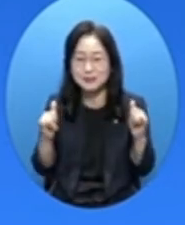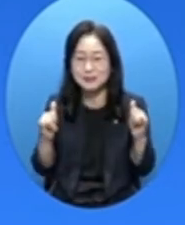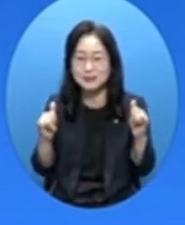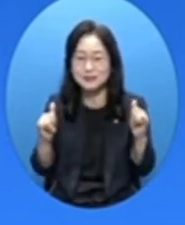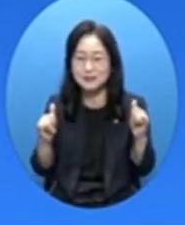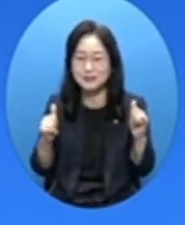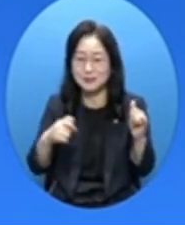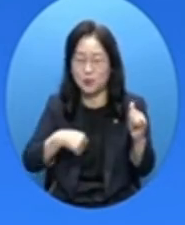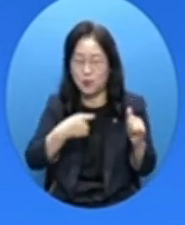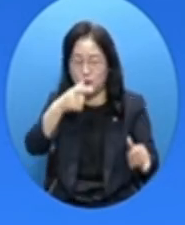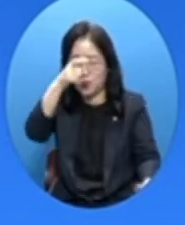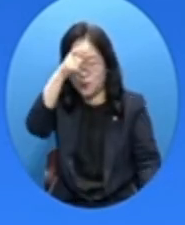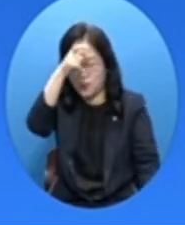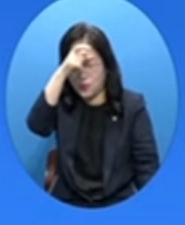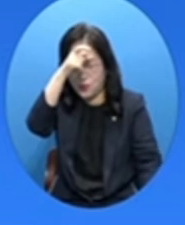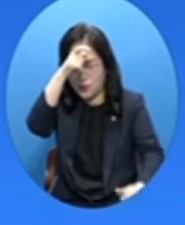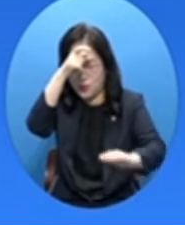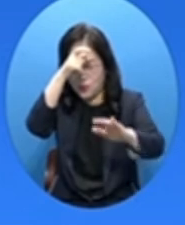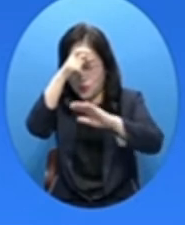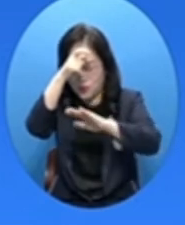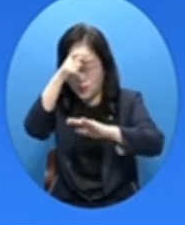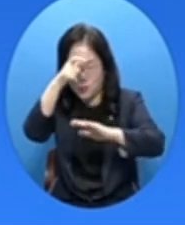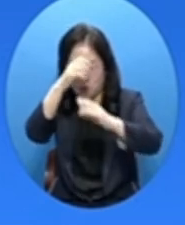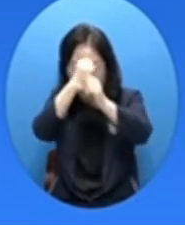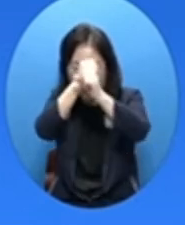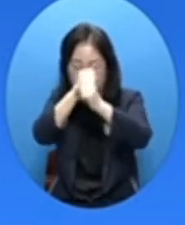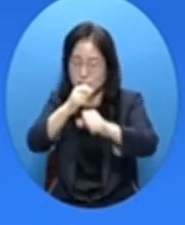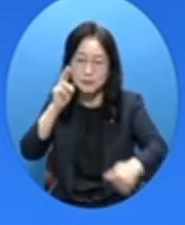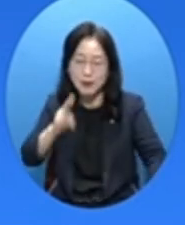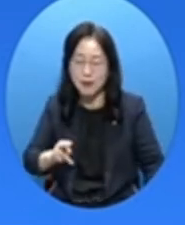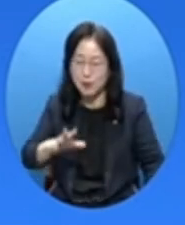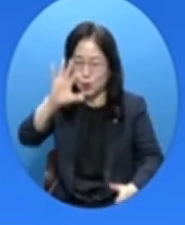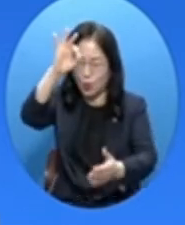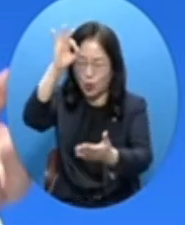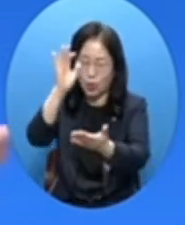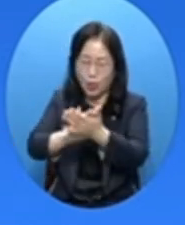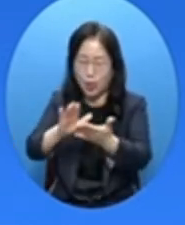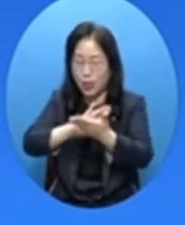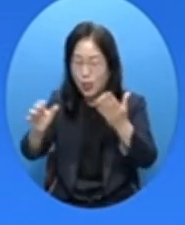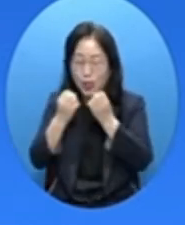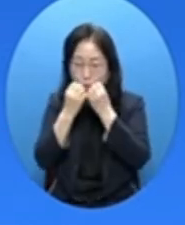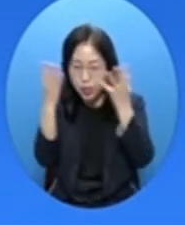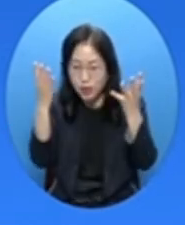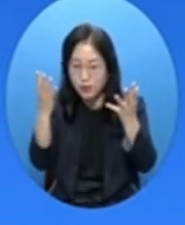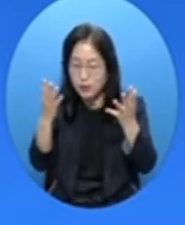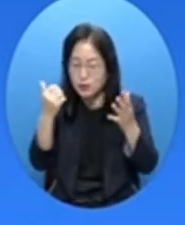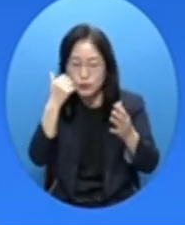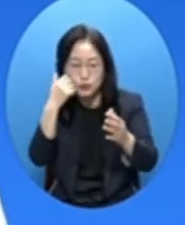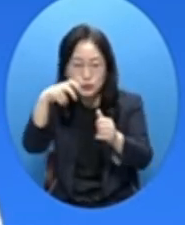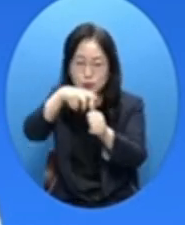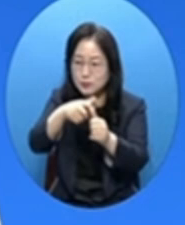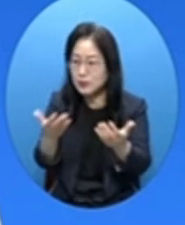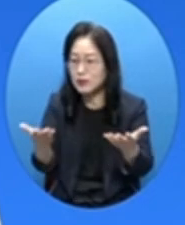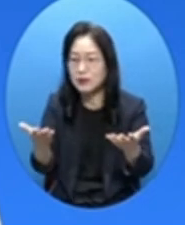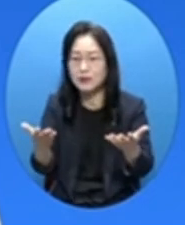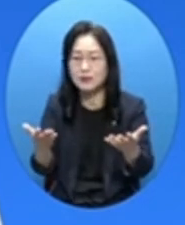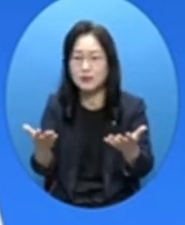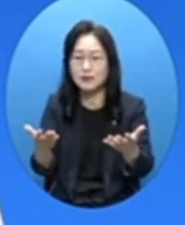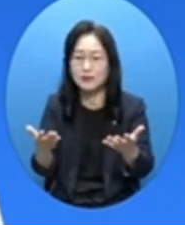자각하고 고집불통입니다 가진 거 다 잃어버리고 완전히 의지할 때 없고